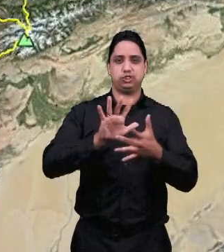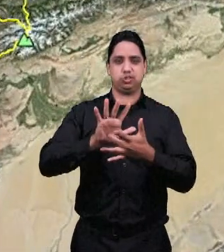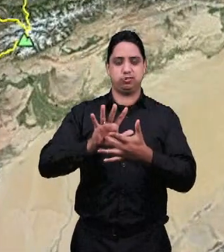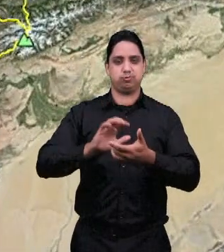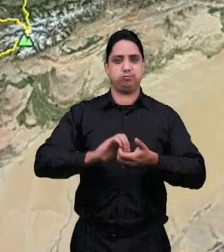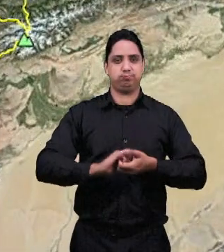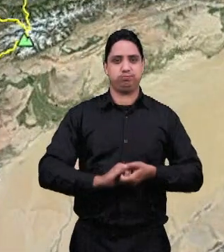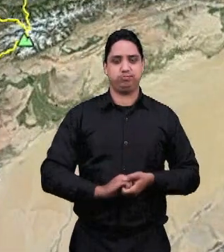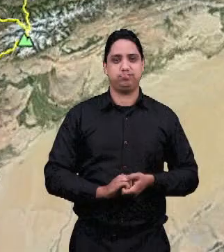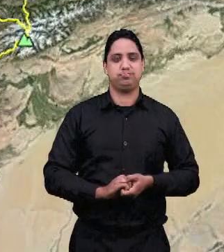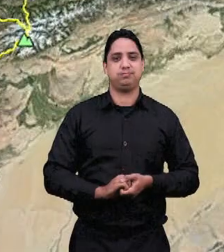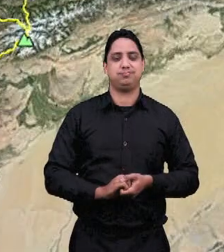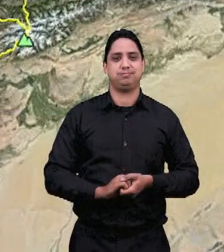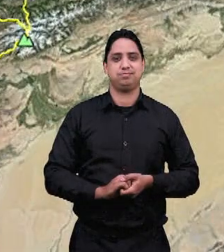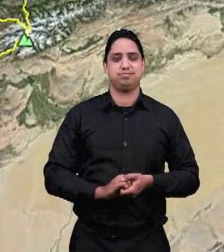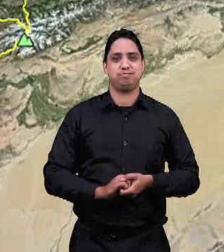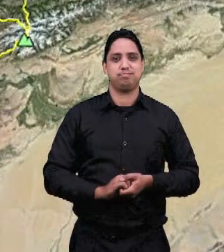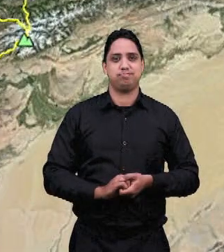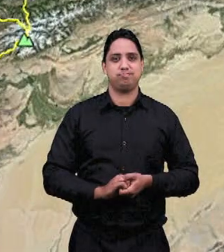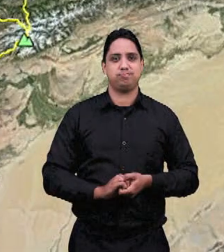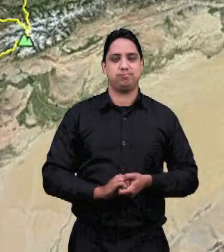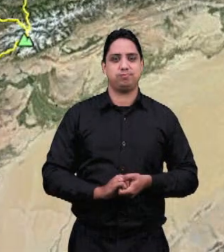du Seigneur Jésus.